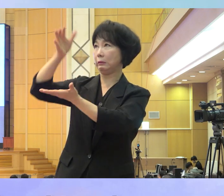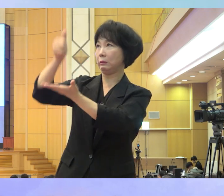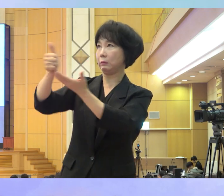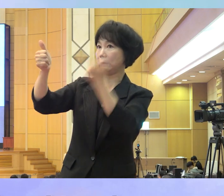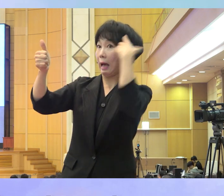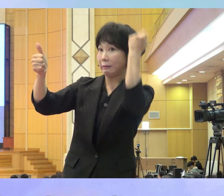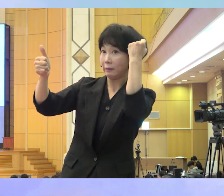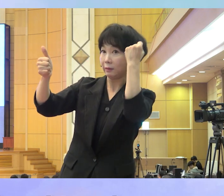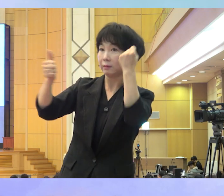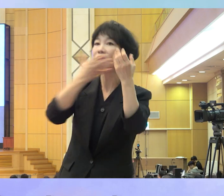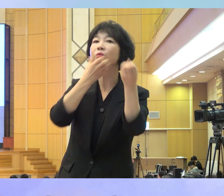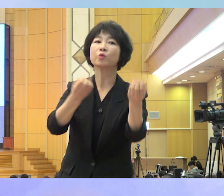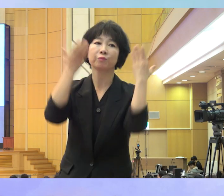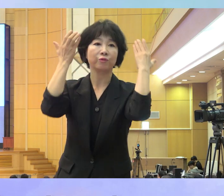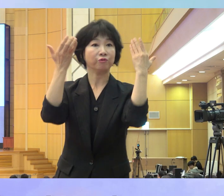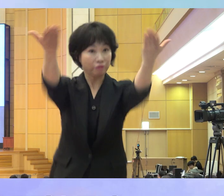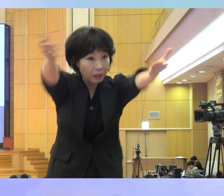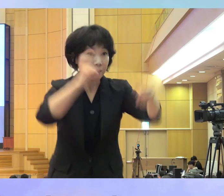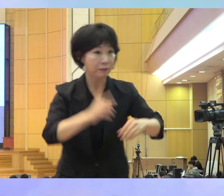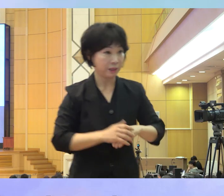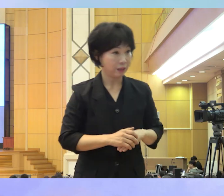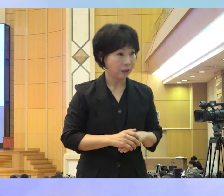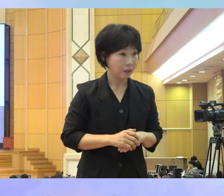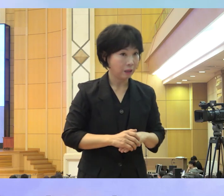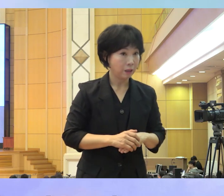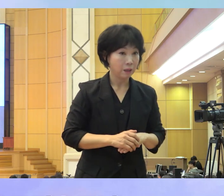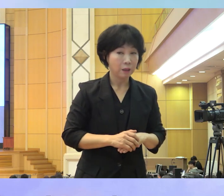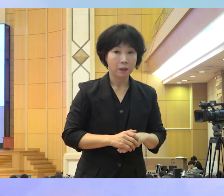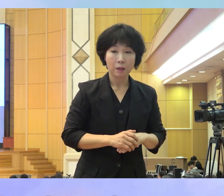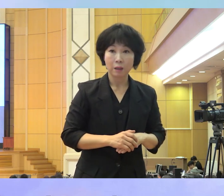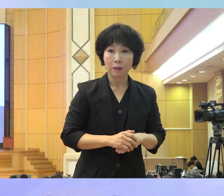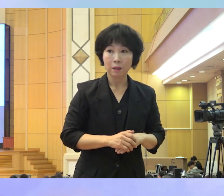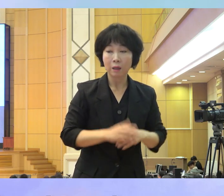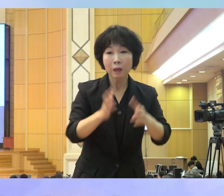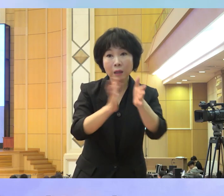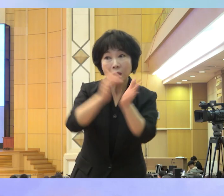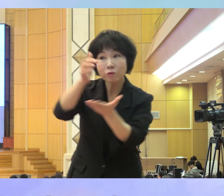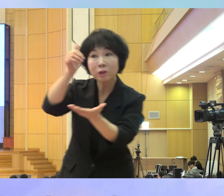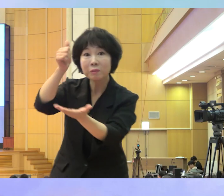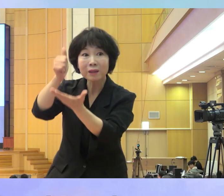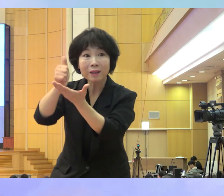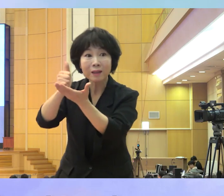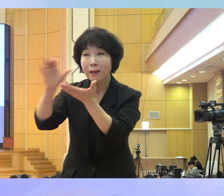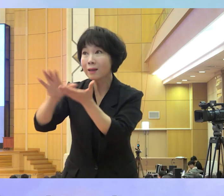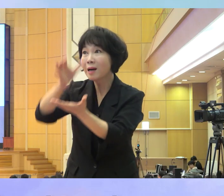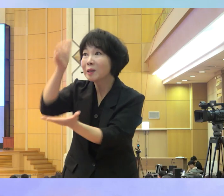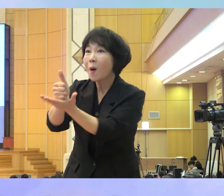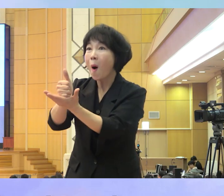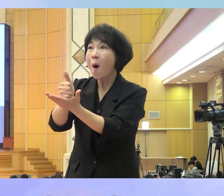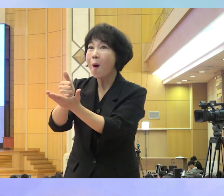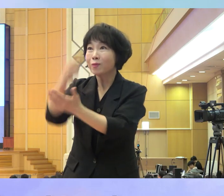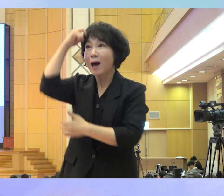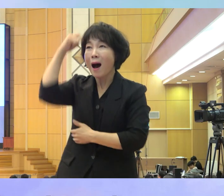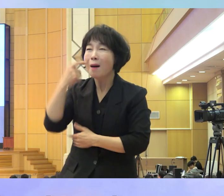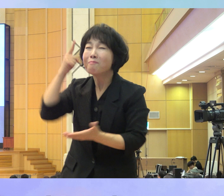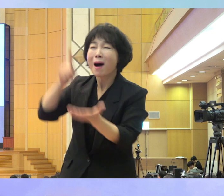말씀을 들으면서 그러면서도 예수님이 그리스도라고 하는 걸 발견하는 게 정말 중요한